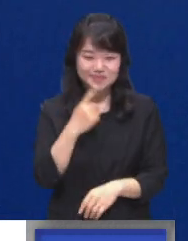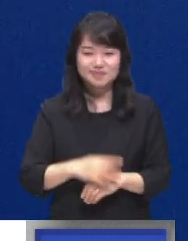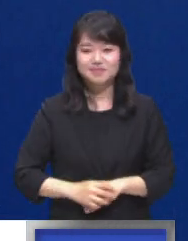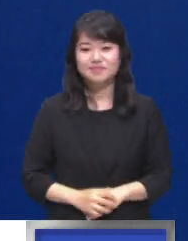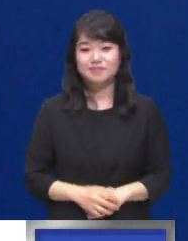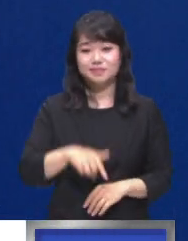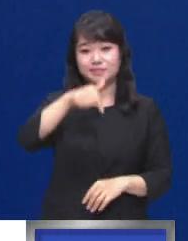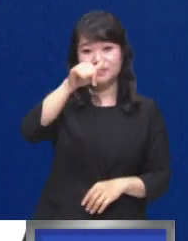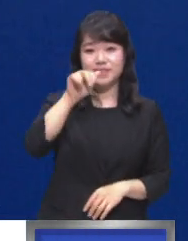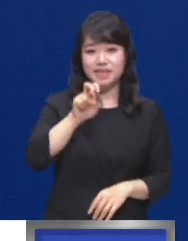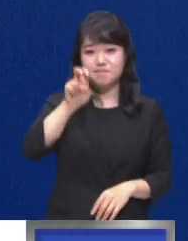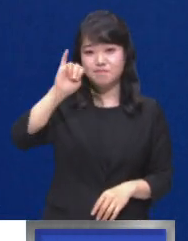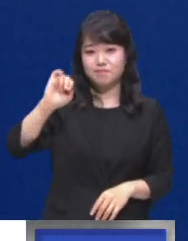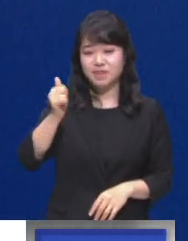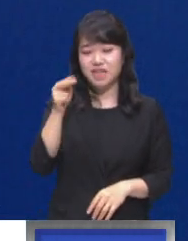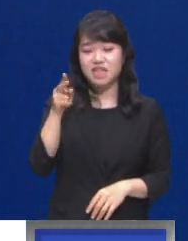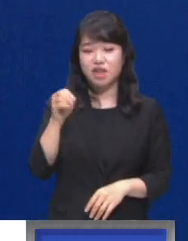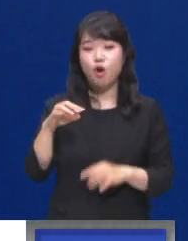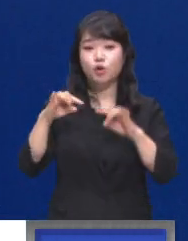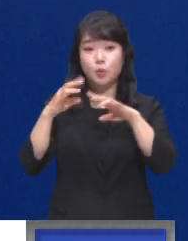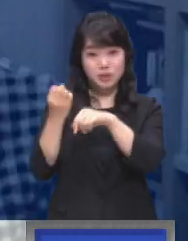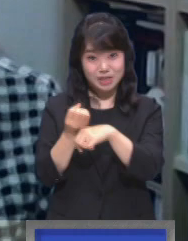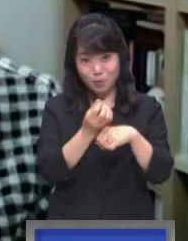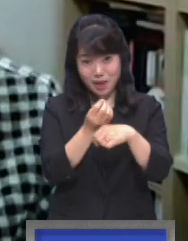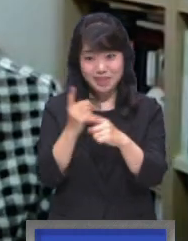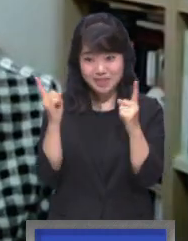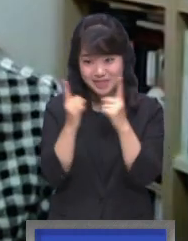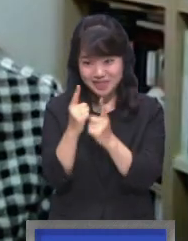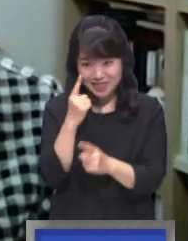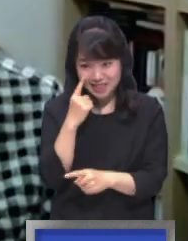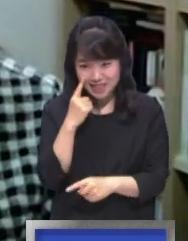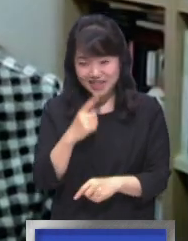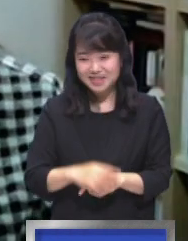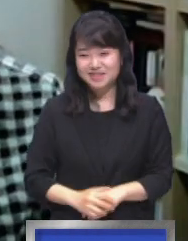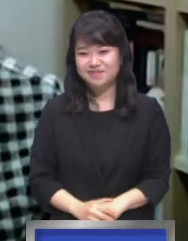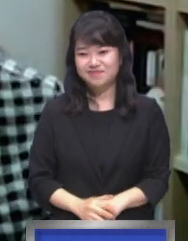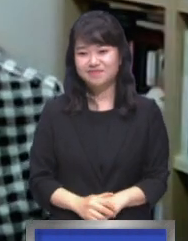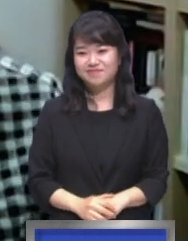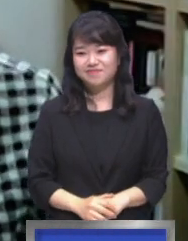알아보겠습니다. 네, 김민영 통신원 나와 계십니까?